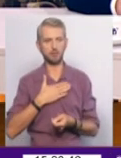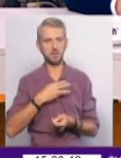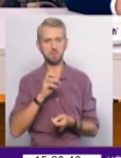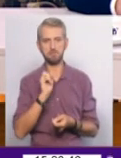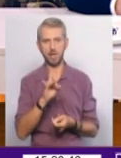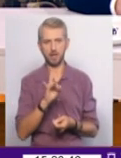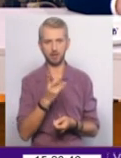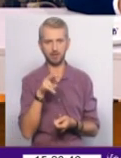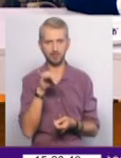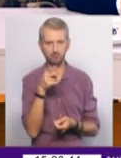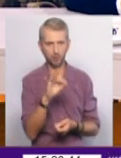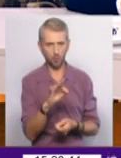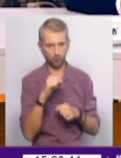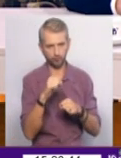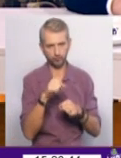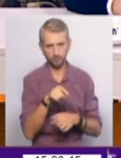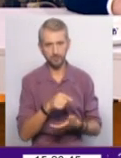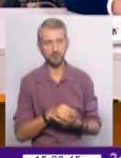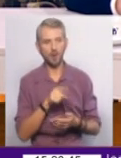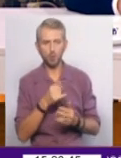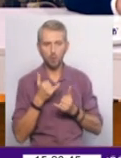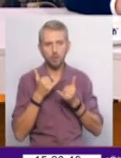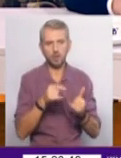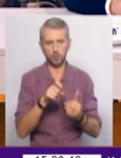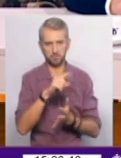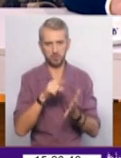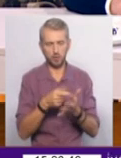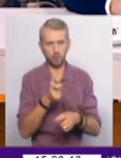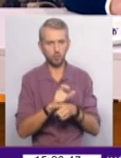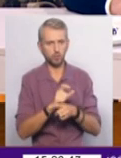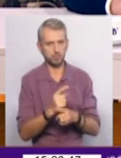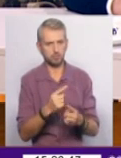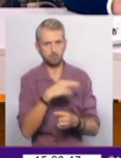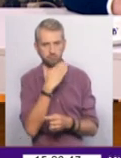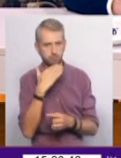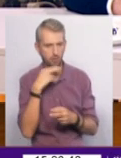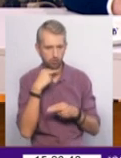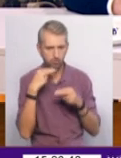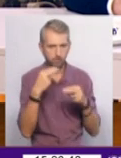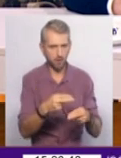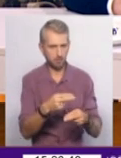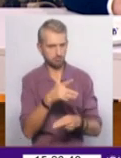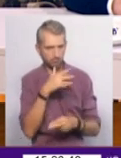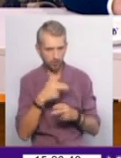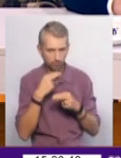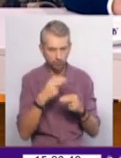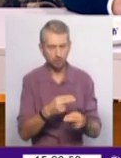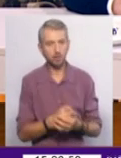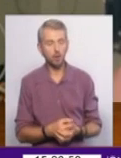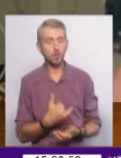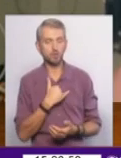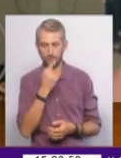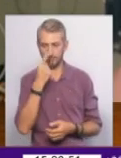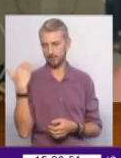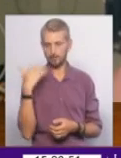Віталій Володимирович Кличко уділяє цьому питанню дуже-дуже велику і багато часу. У нас, до речі, зовсім